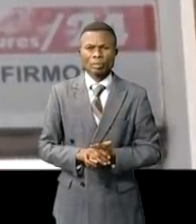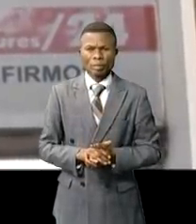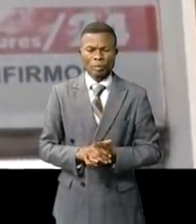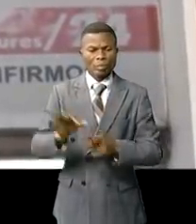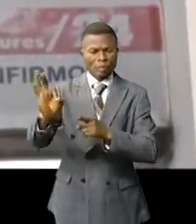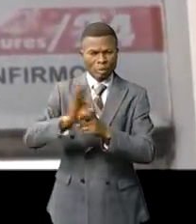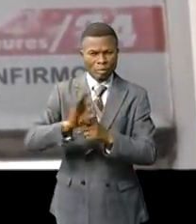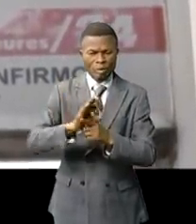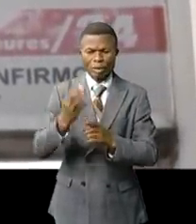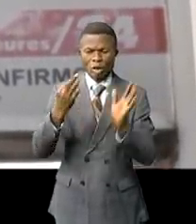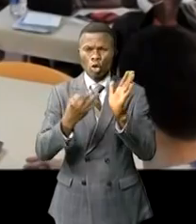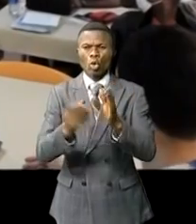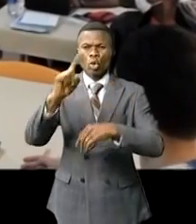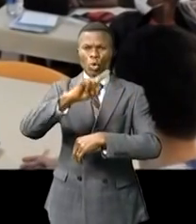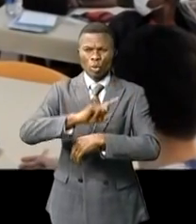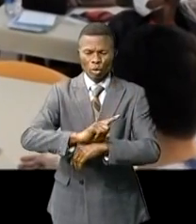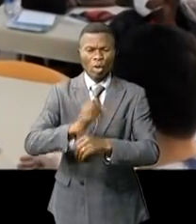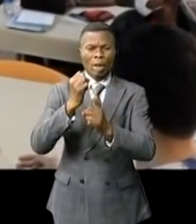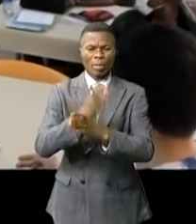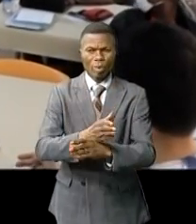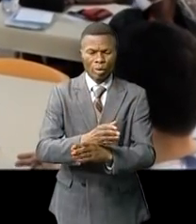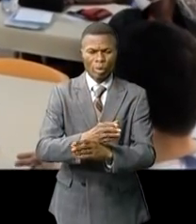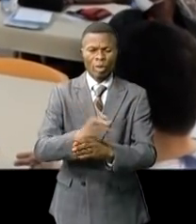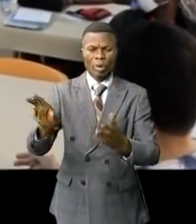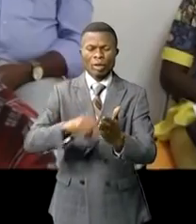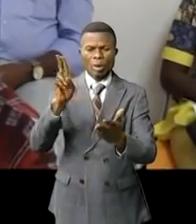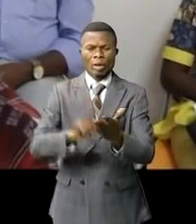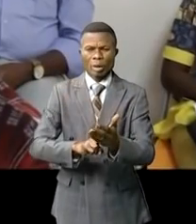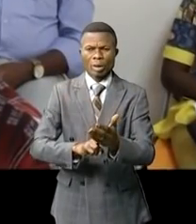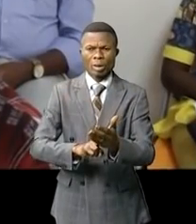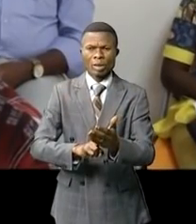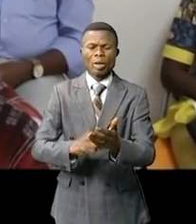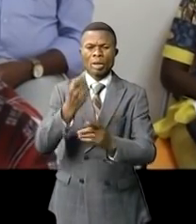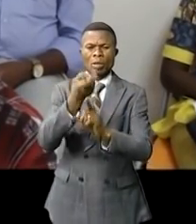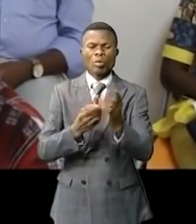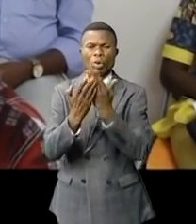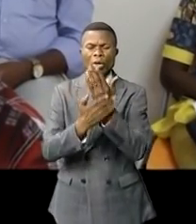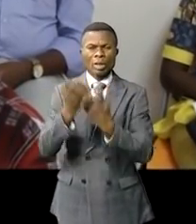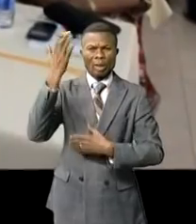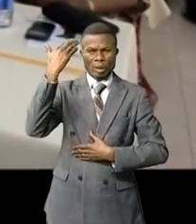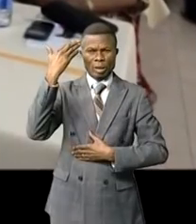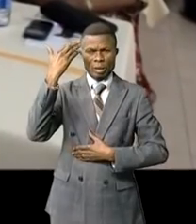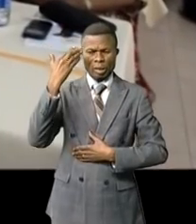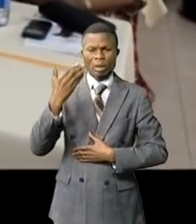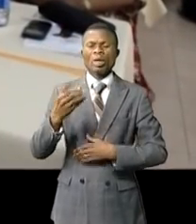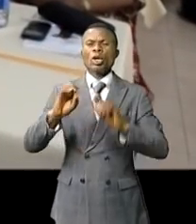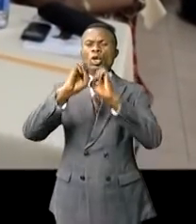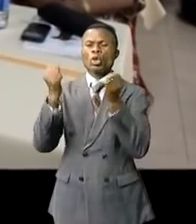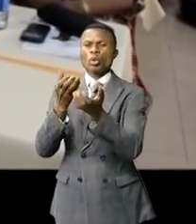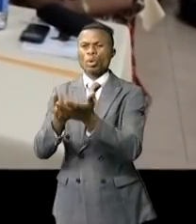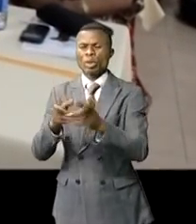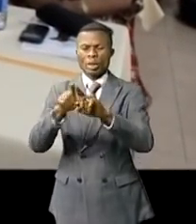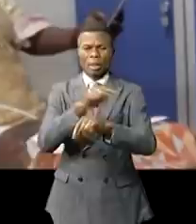Cette formation de 8 jours est la matérialisation du protocole d'accord signé en juillet dernier entre SWAC Corporation et